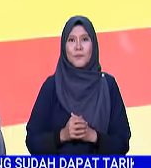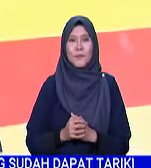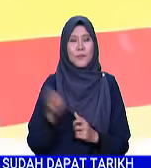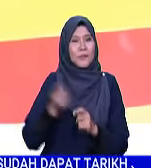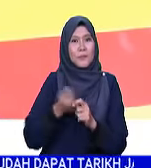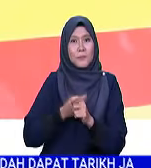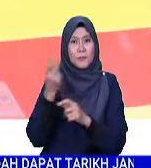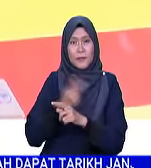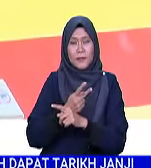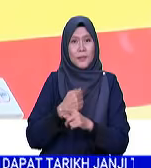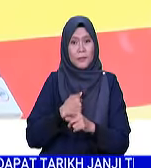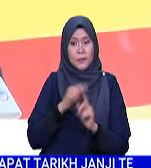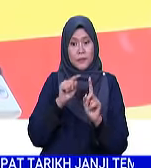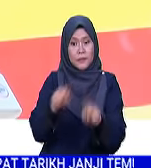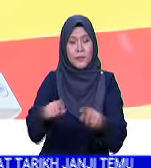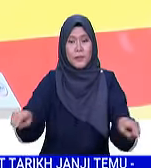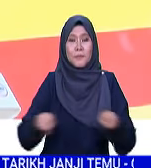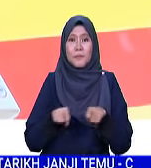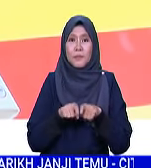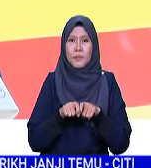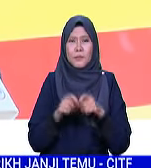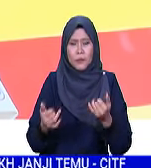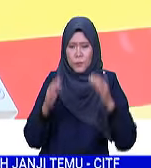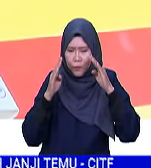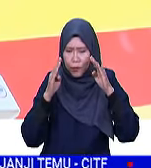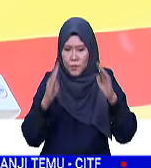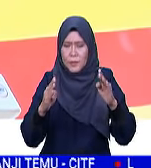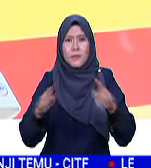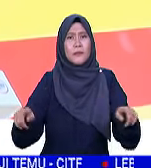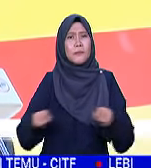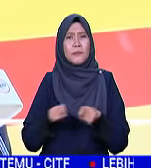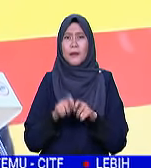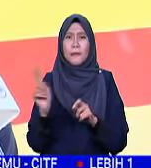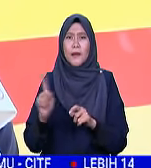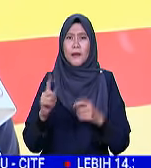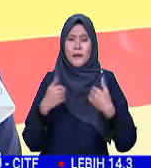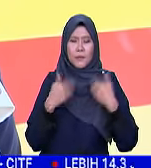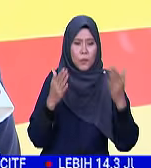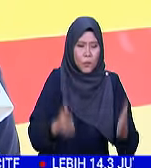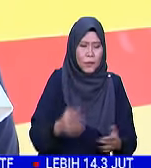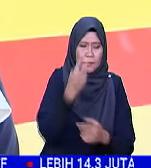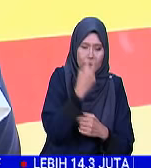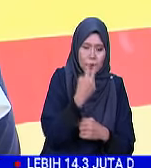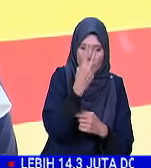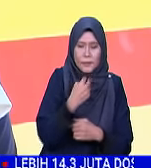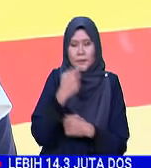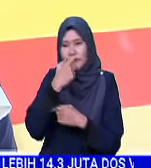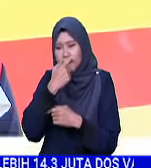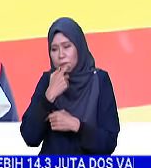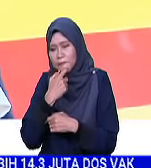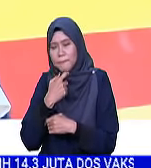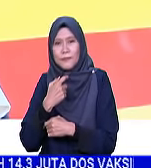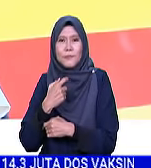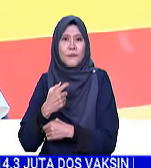ke lokasi, kami akan memfokuskan situasi sebenar yang berlaku di mana ada tangisan, di mana ada kesedihan, di